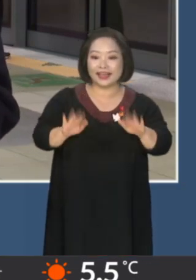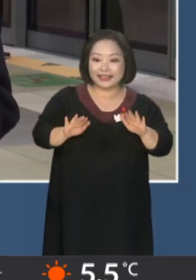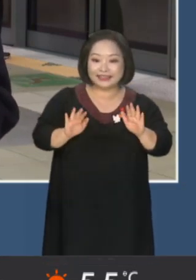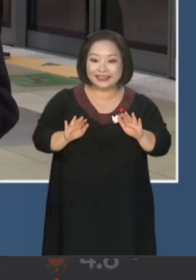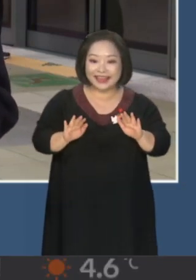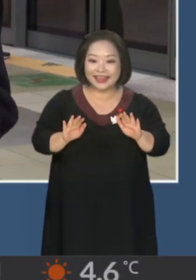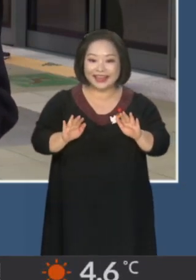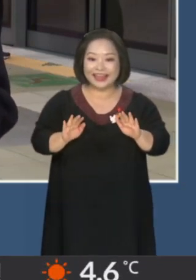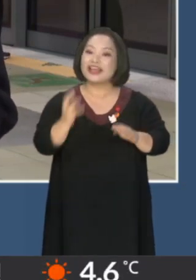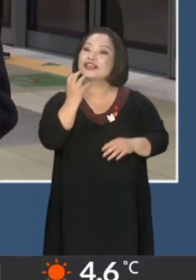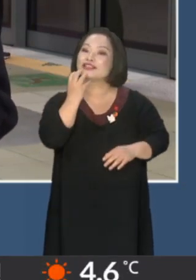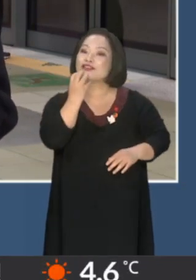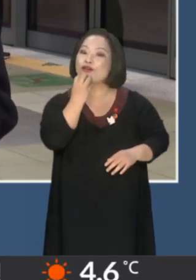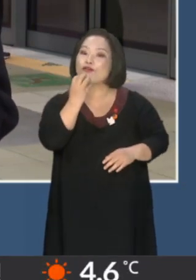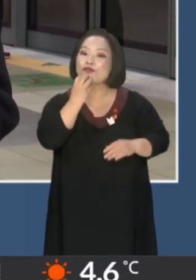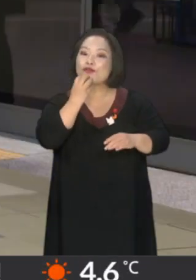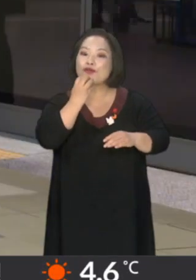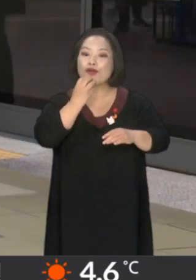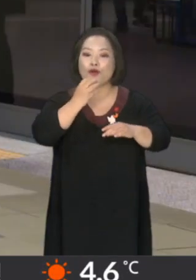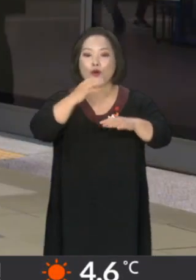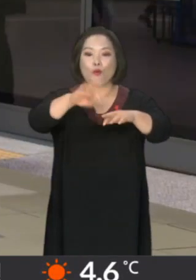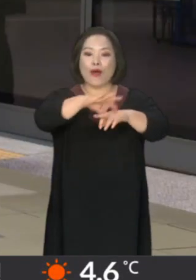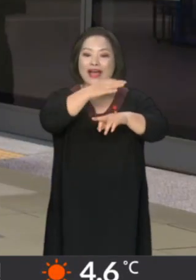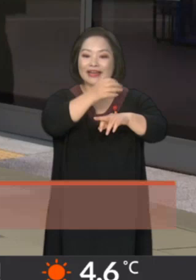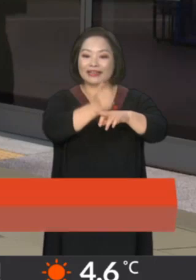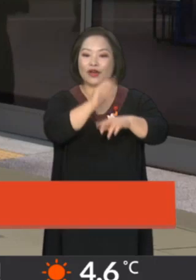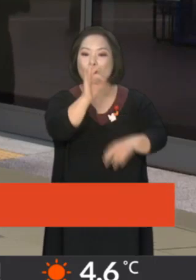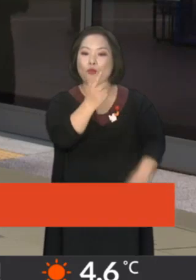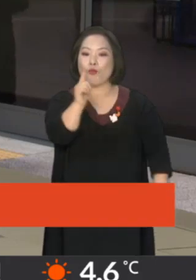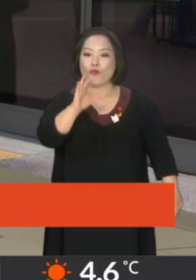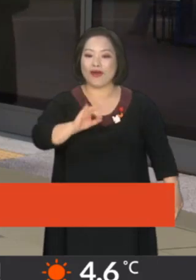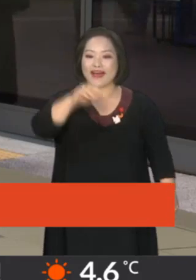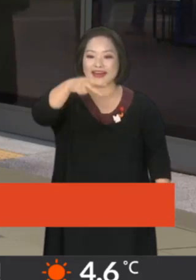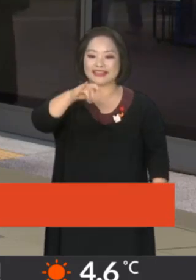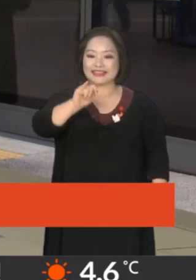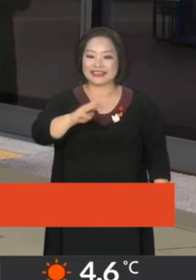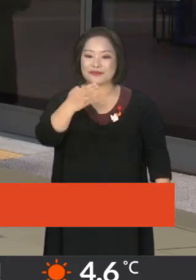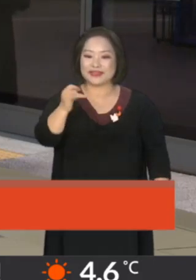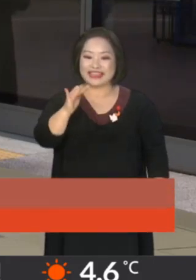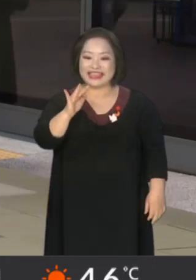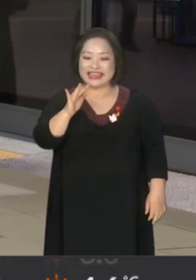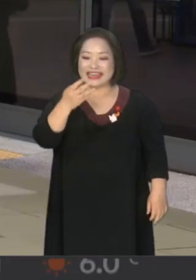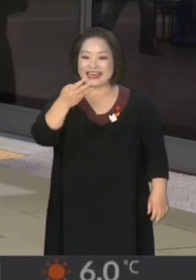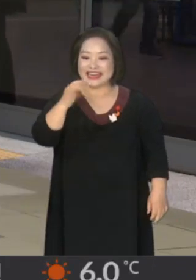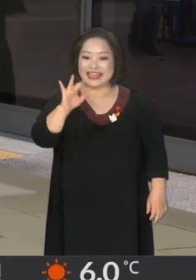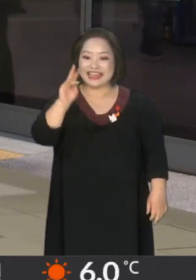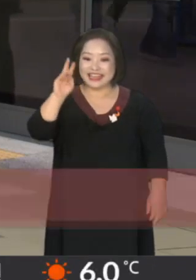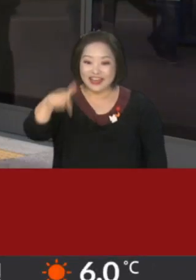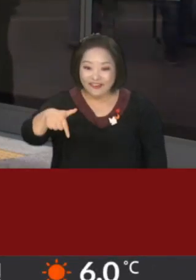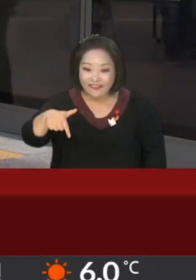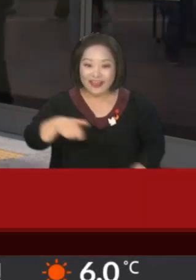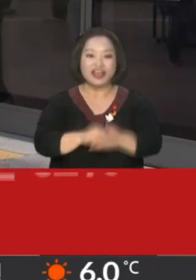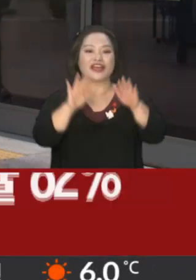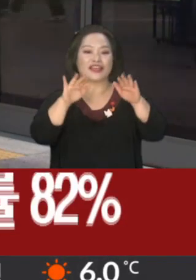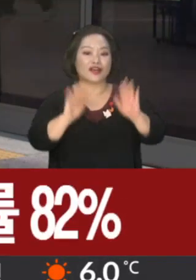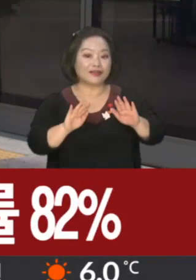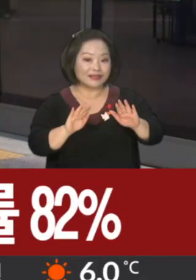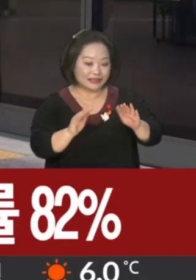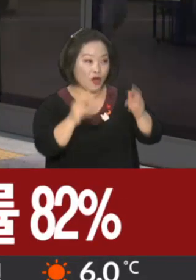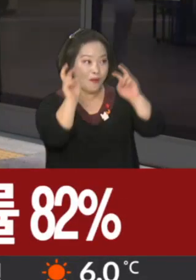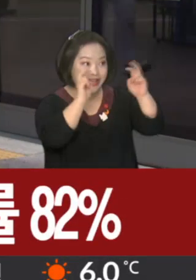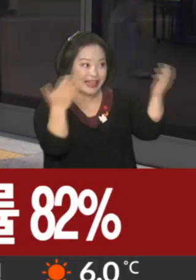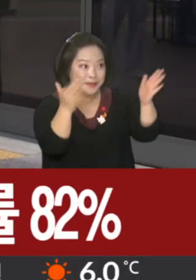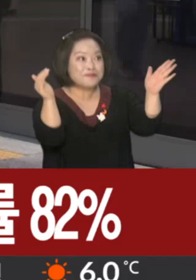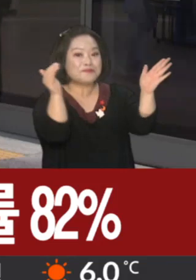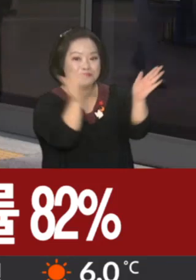네, 저는 지금 서울 왕십리역에 나와 있습니다. 본격적인 퇴근 시간대가 시작되면서 지하철을 타려는 시민들의